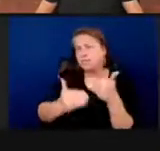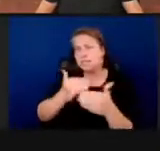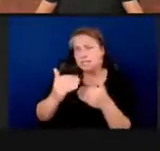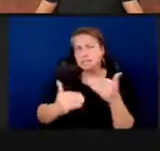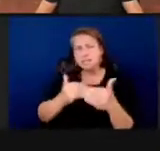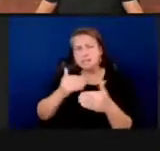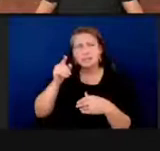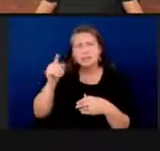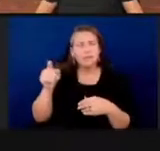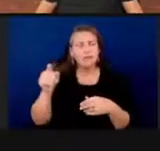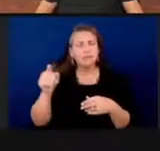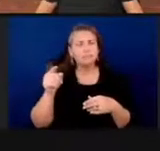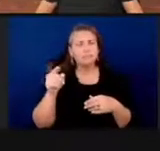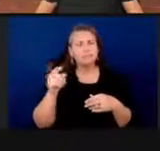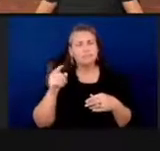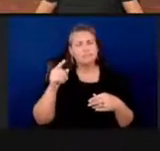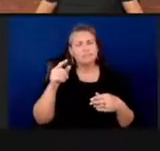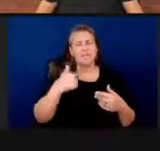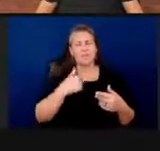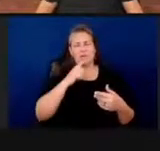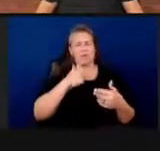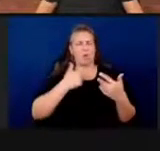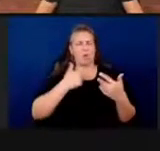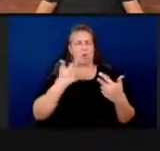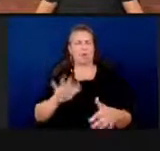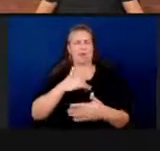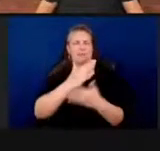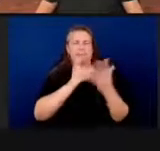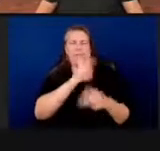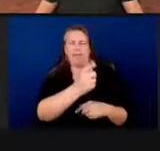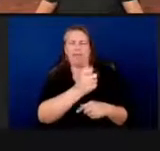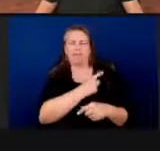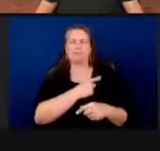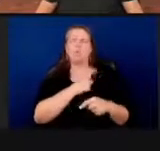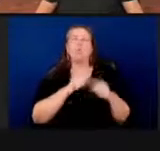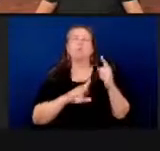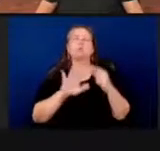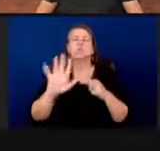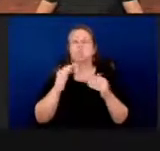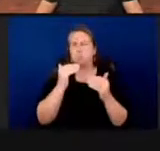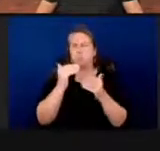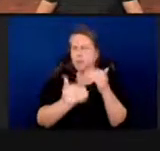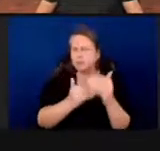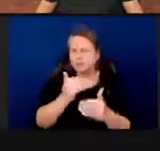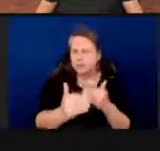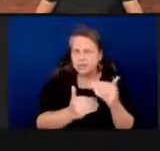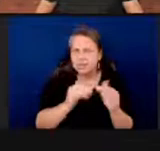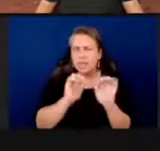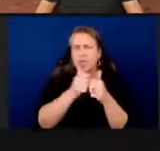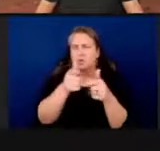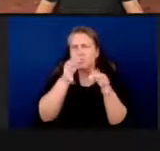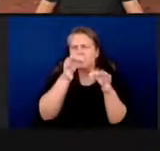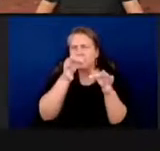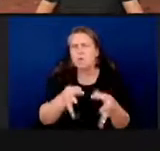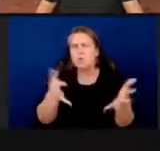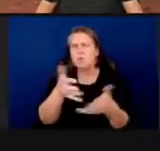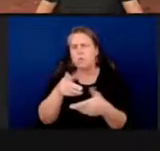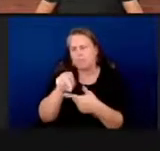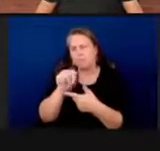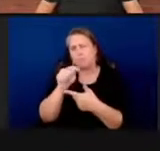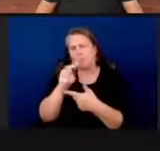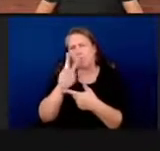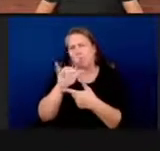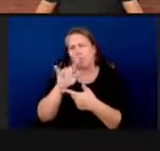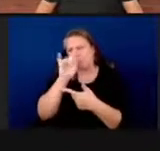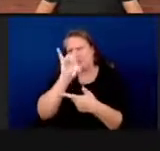kuzungumzia zaidi kuhusu modeli hii au mchakato huu